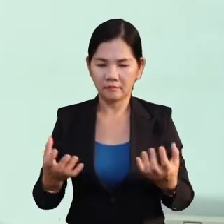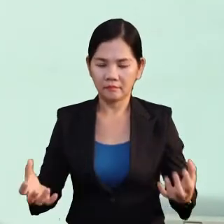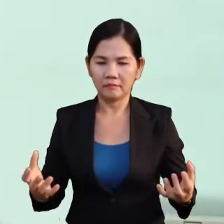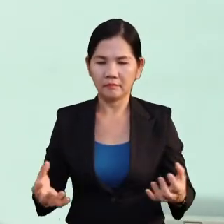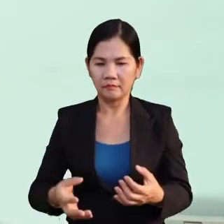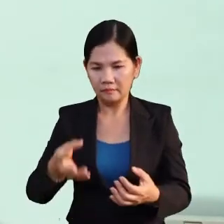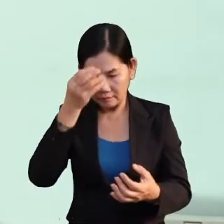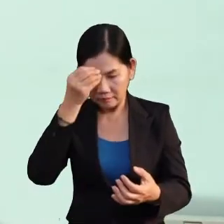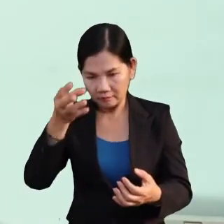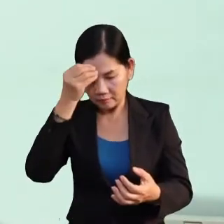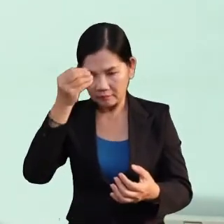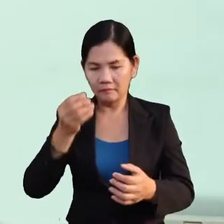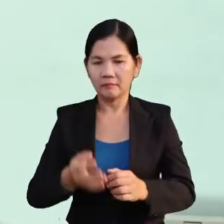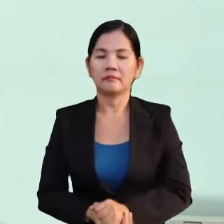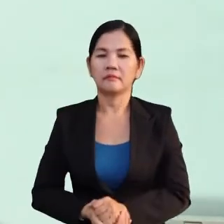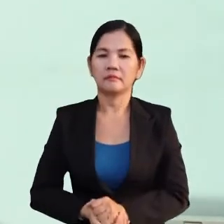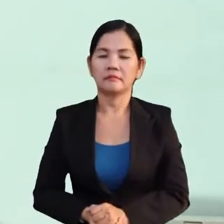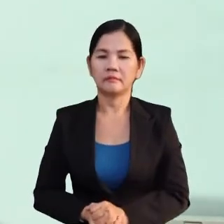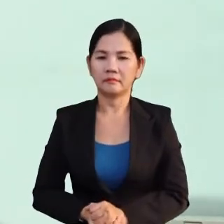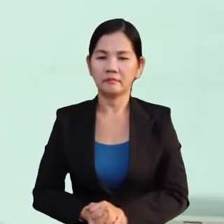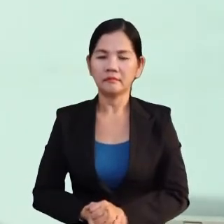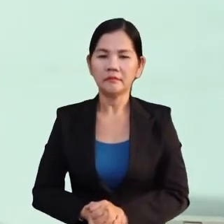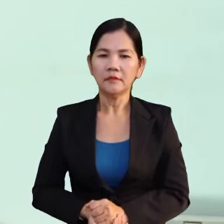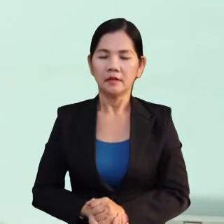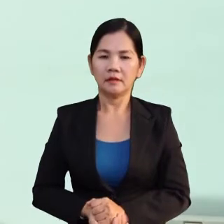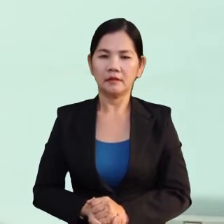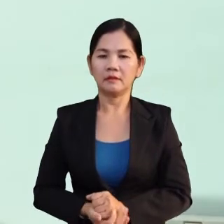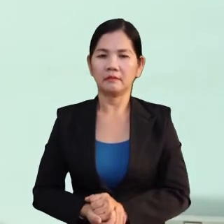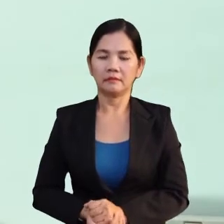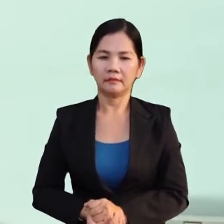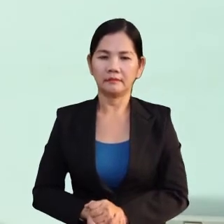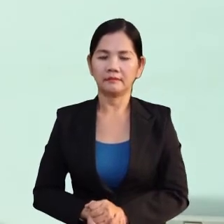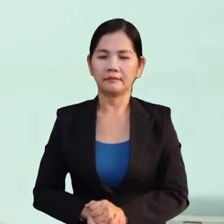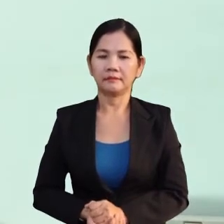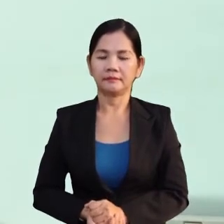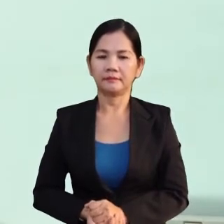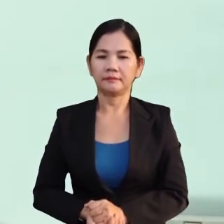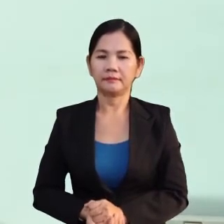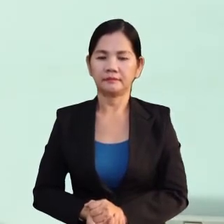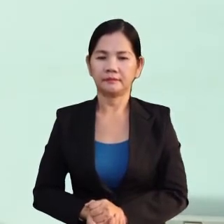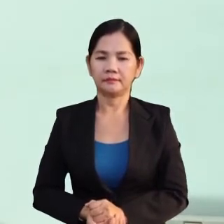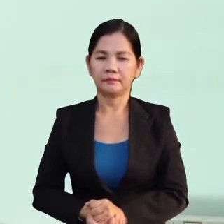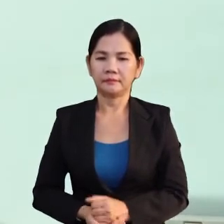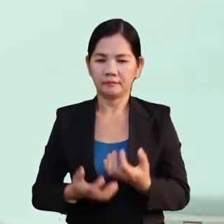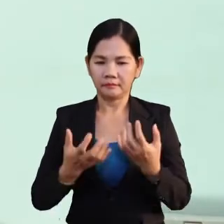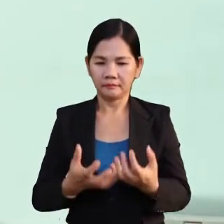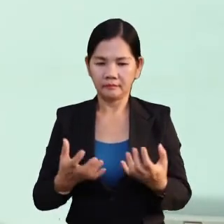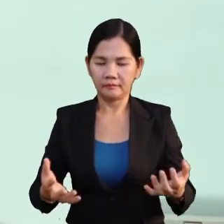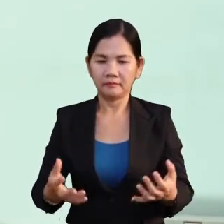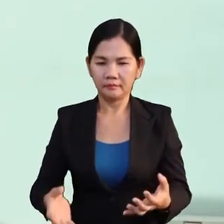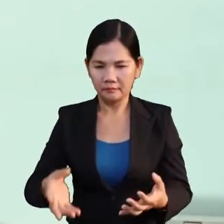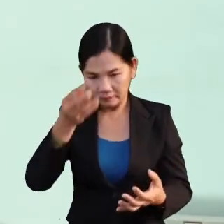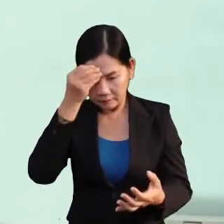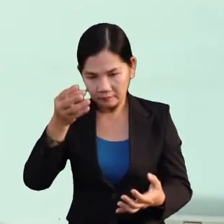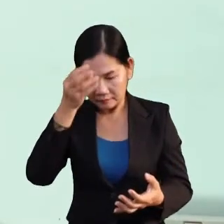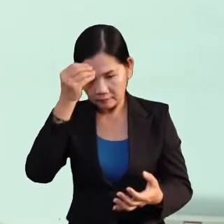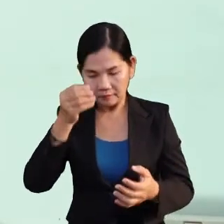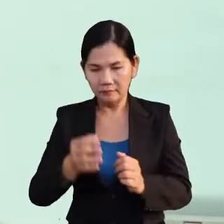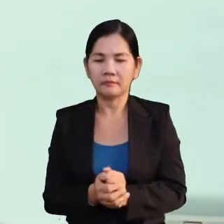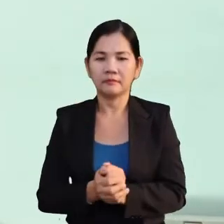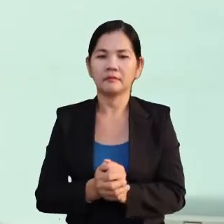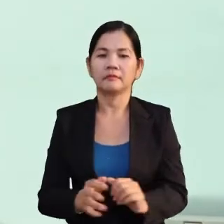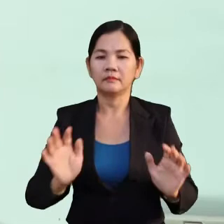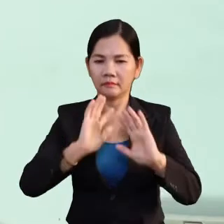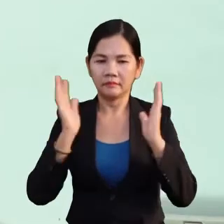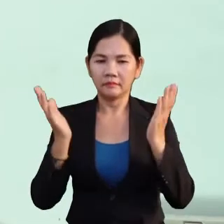ម្ភារៈសិក្សាចាអញ្ចឹងសម្ភារៈសិក្សានេះគឺយើងមានទាំងអស់ហ្នឹ